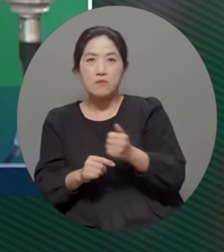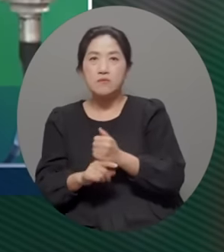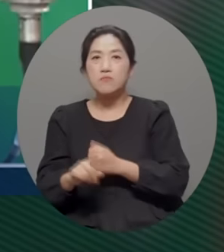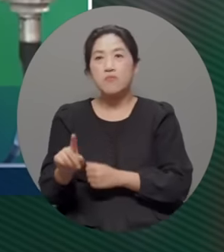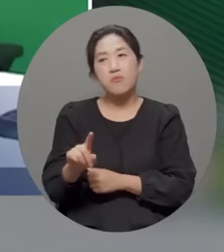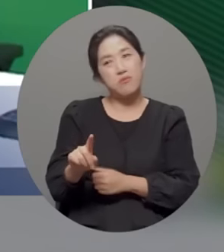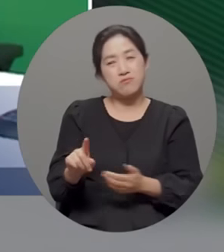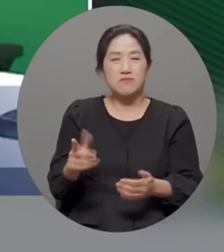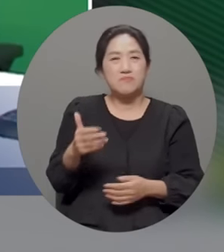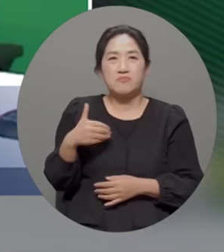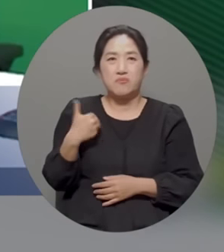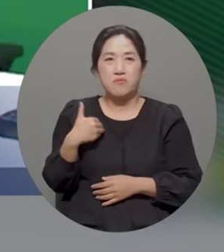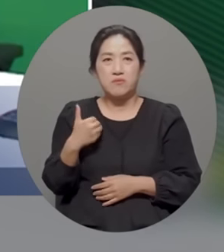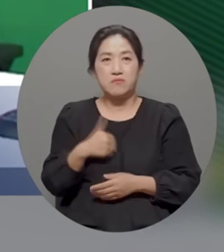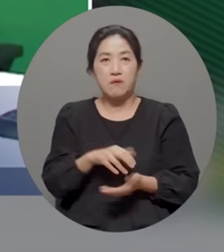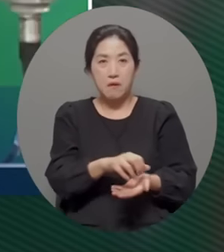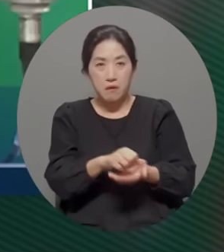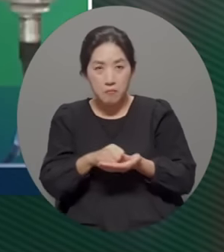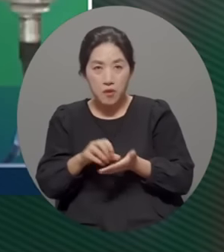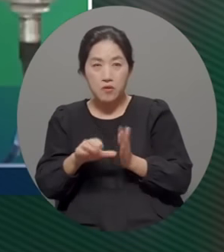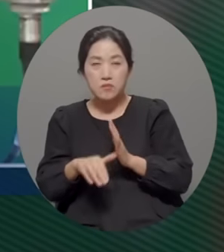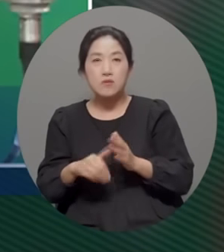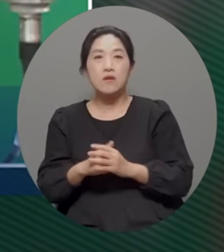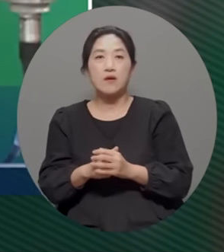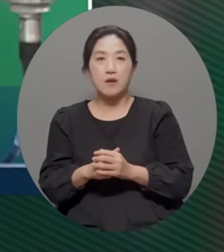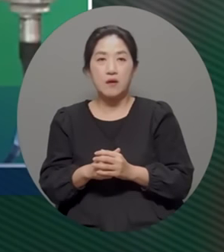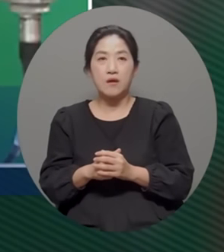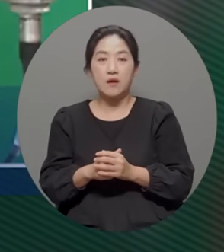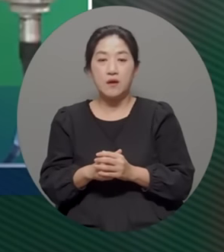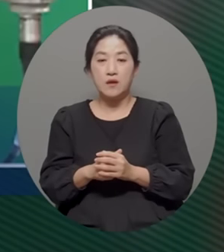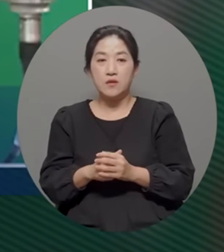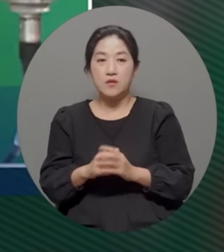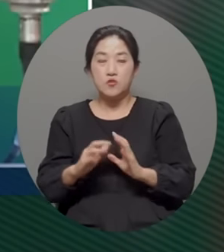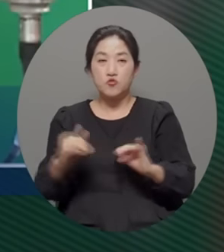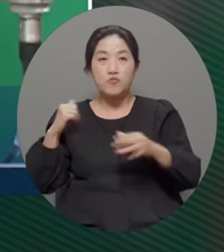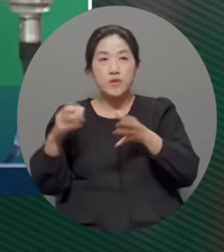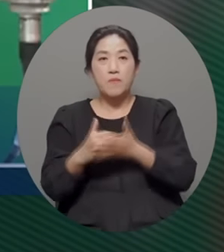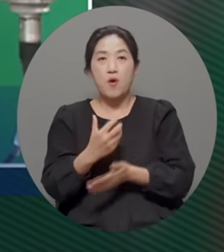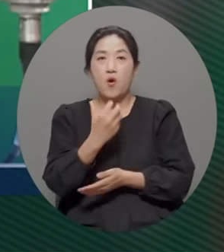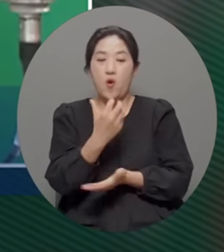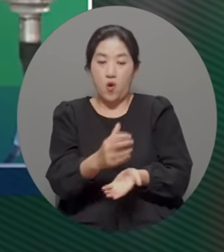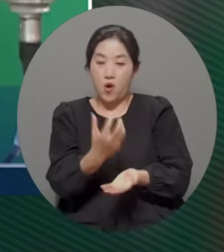뭔지는 잘 모르겠어요. 받았을 때 그 우리가 네.